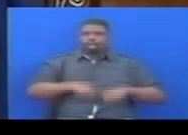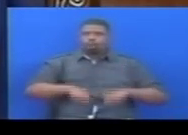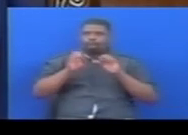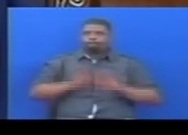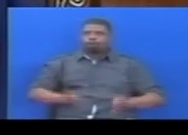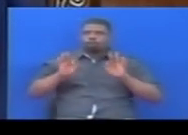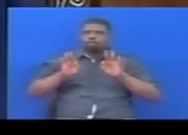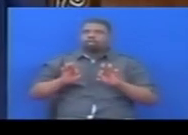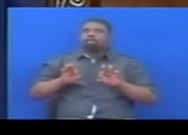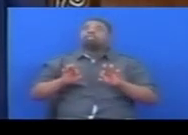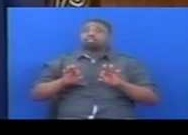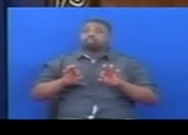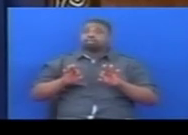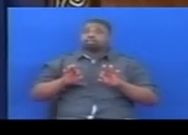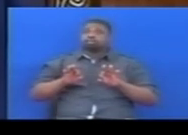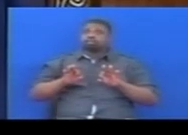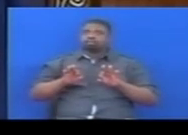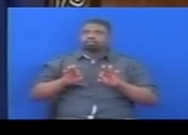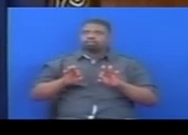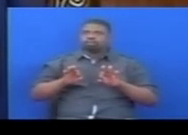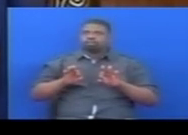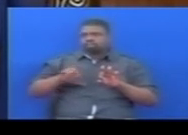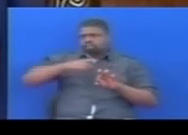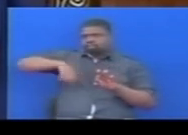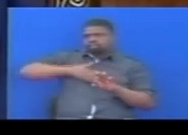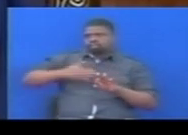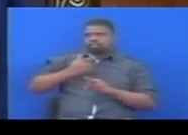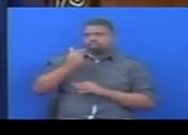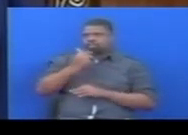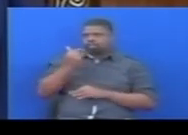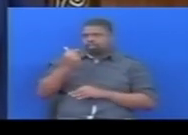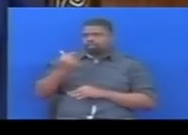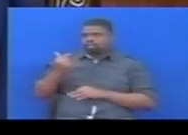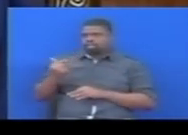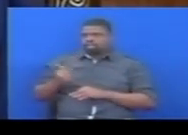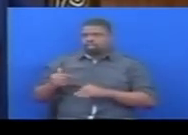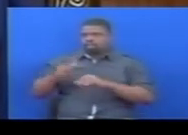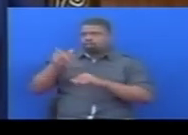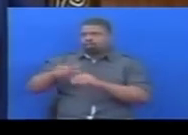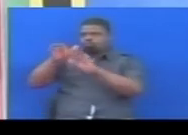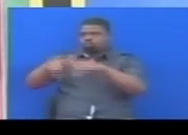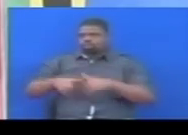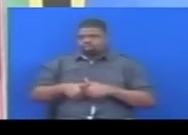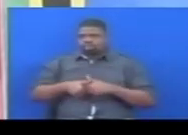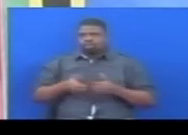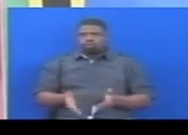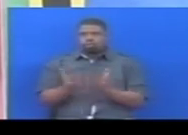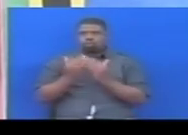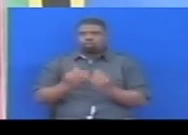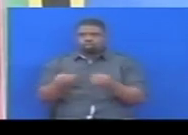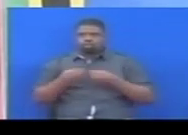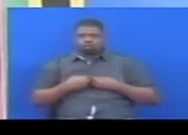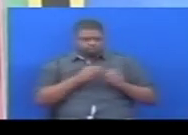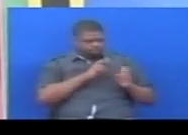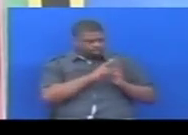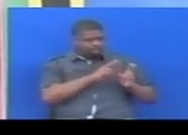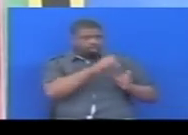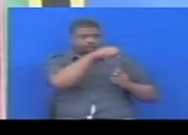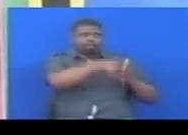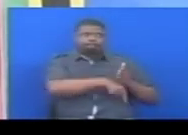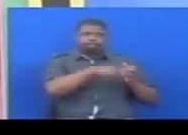Tuongezee hekima na busara sisi wabunge wa bunge hili la Jamhuri ya Muungano wa Tanzania, na utupe uwezo wa kujadili kwa dhati